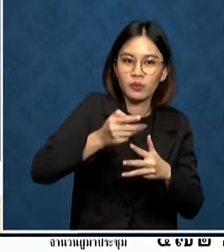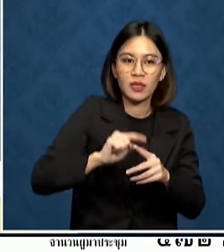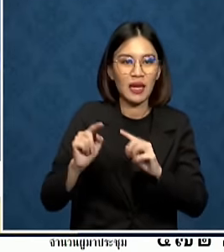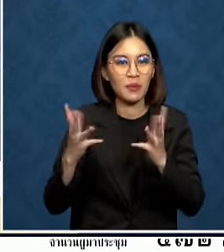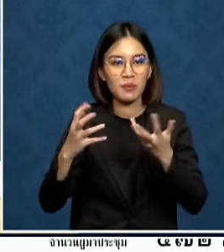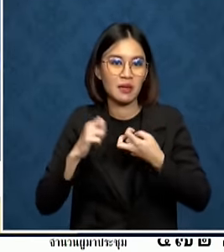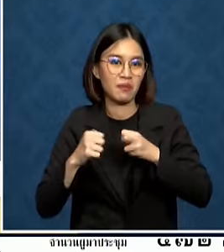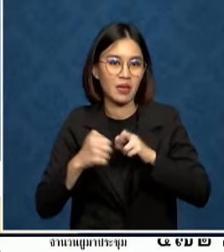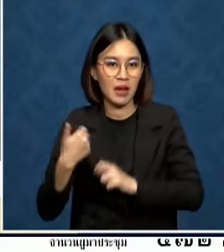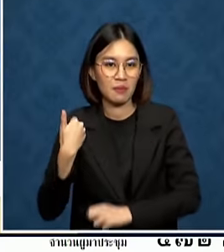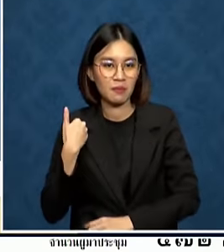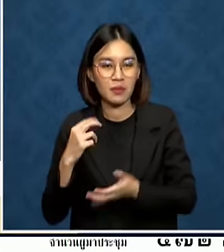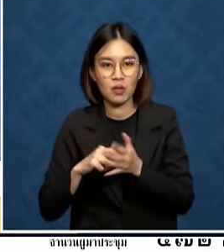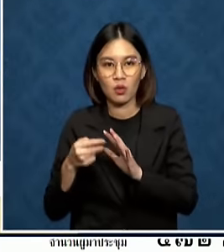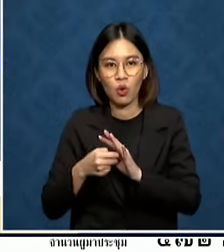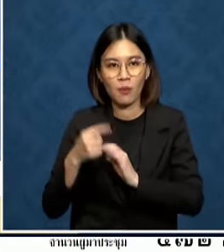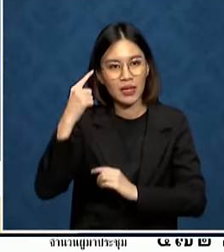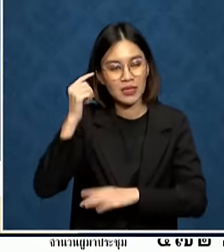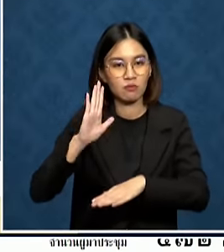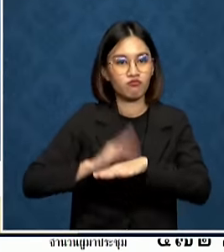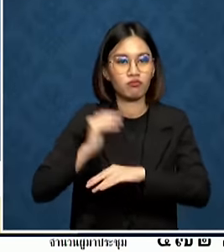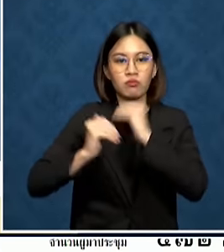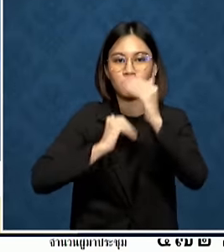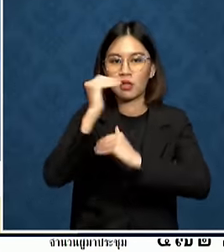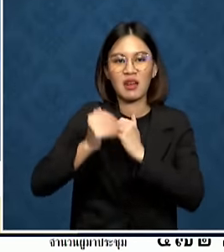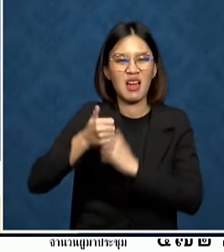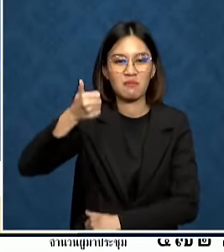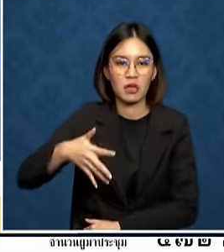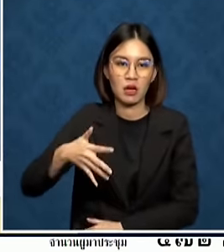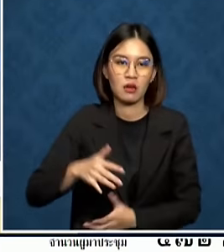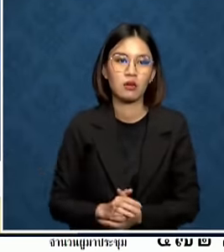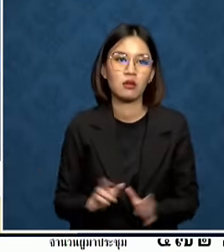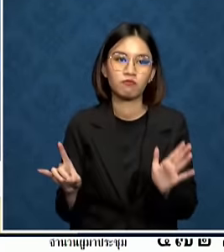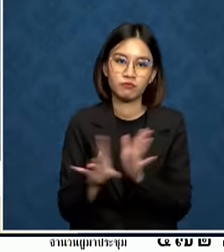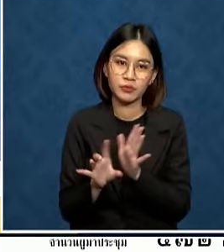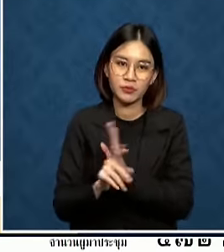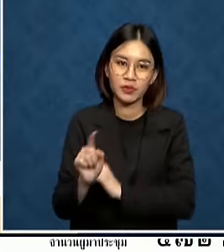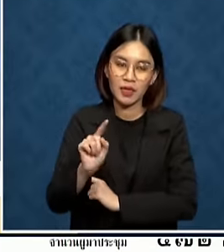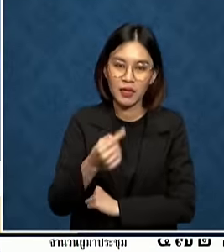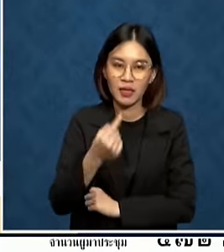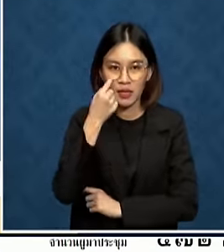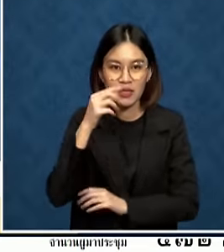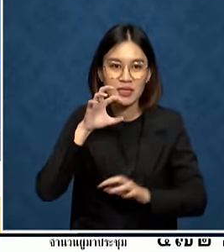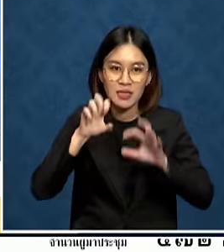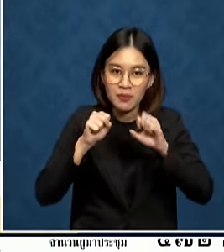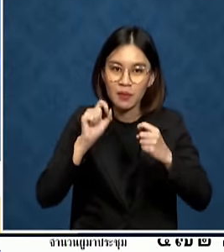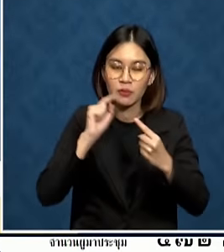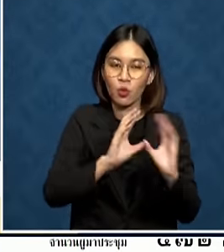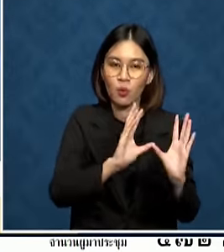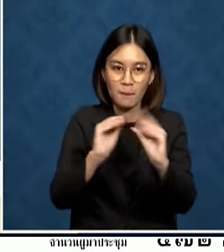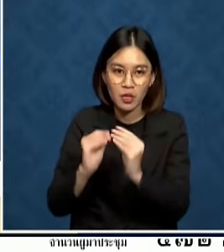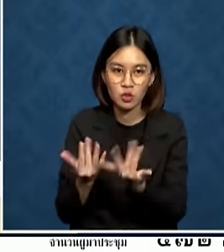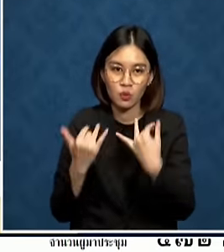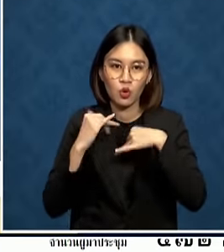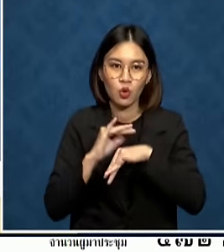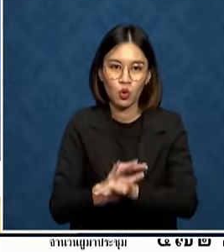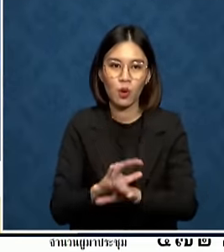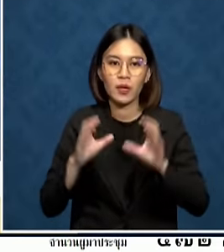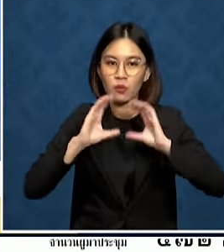ปัญหาไม่สามารถรีสกิลได้จริงๆสุดท้ายครับเป็นข้อสังเกตที่ผมได้จากการประชุมร่วมกับส่วน